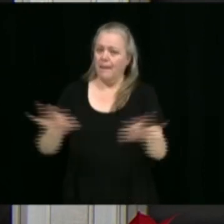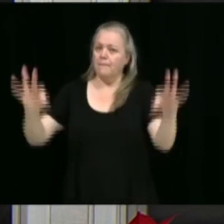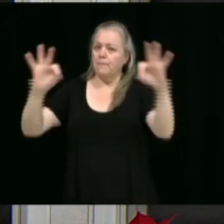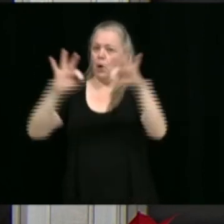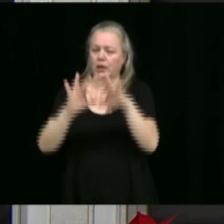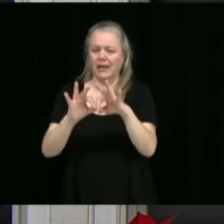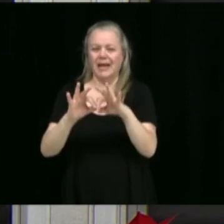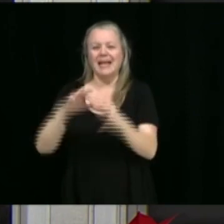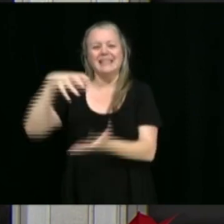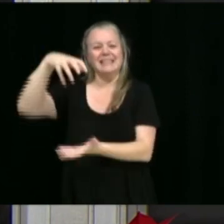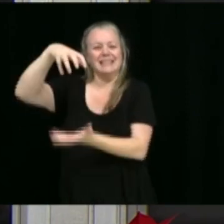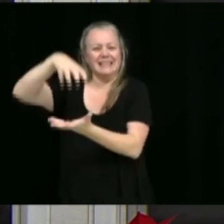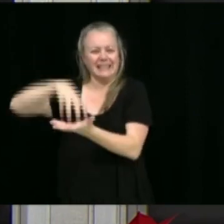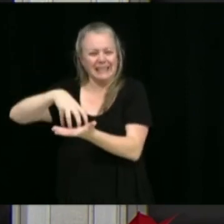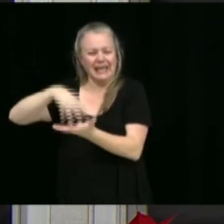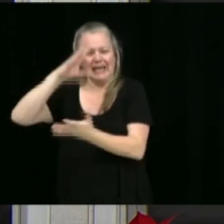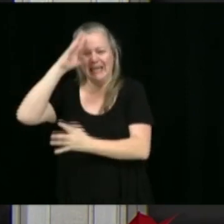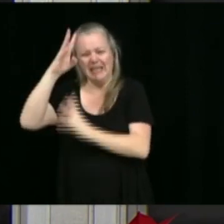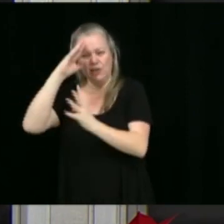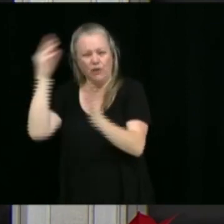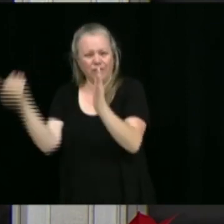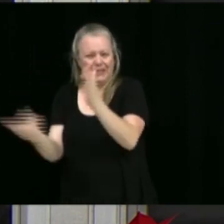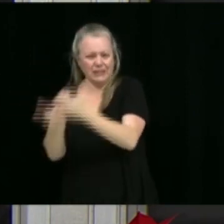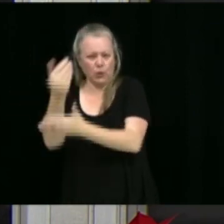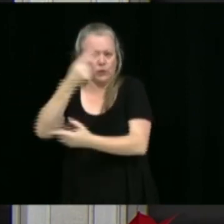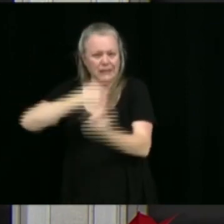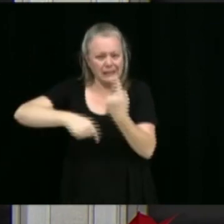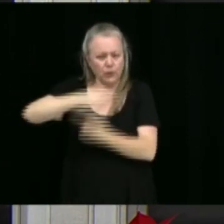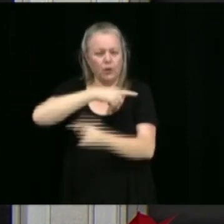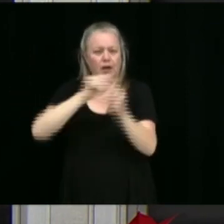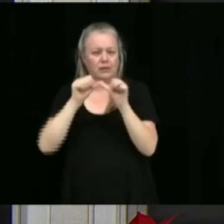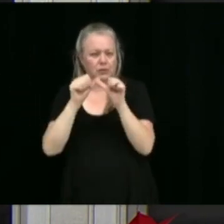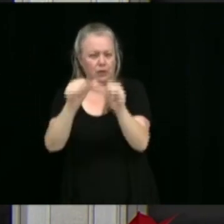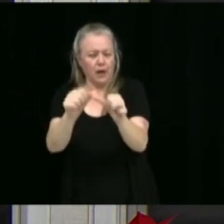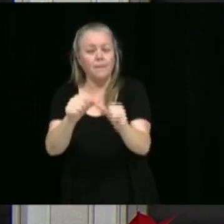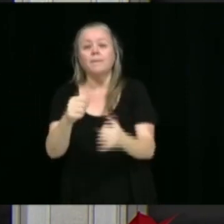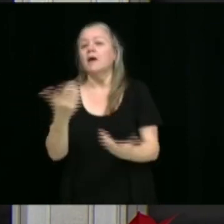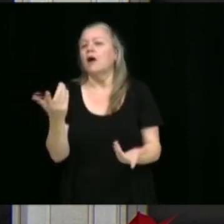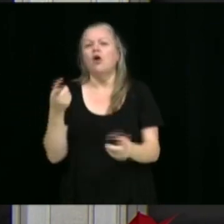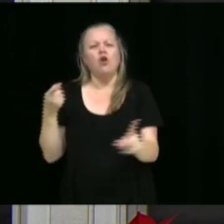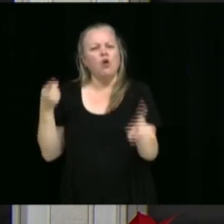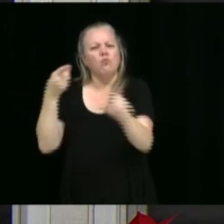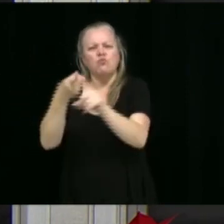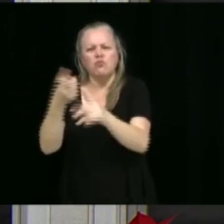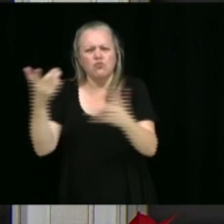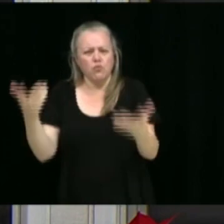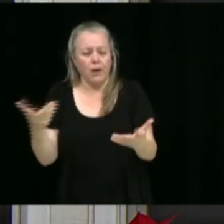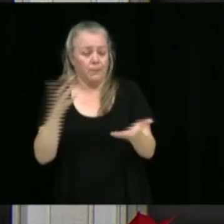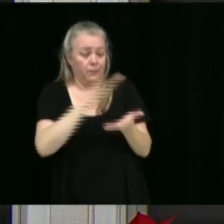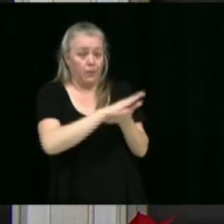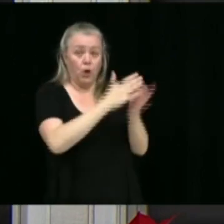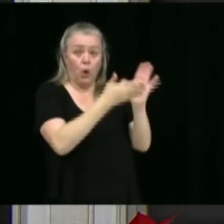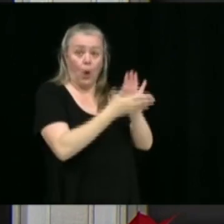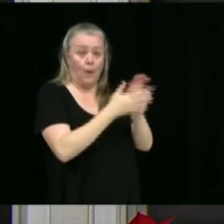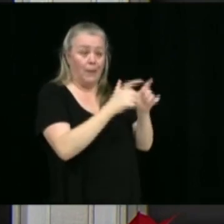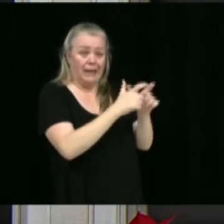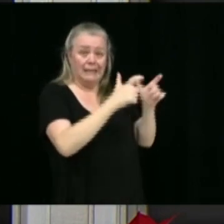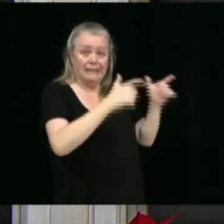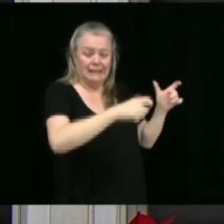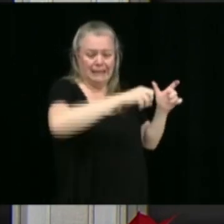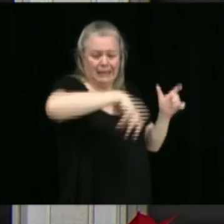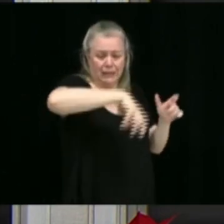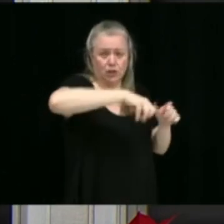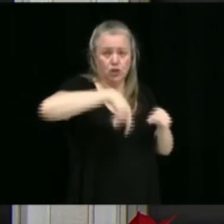l'innovation circulaire et durable. Cette ambition de réutiliser les matières de certaines entreprises pour en créer des